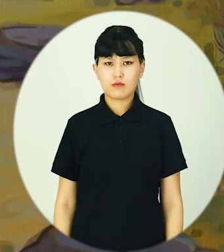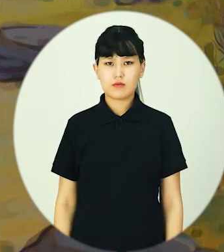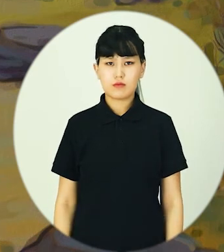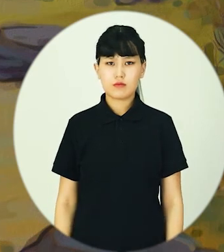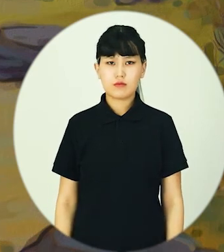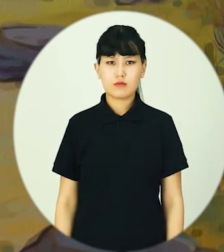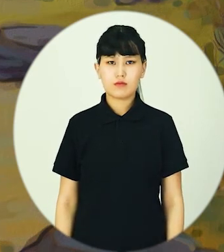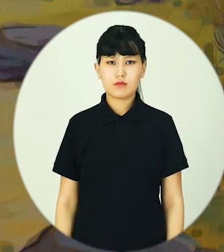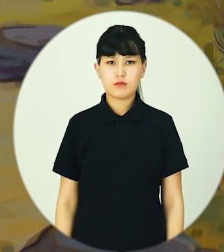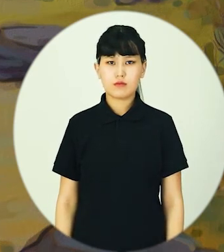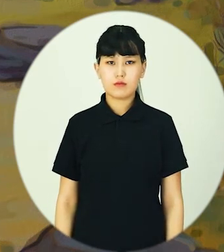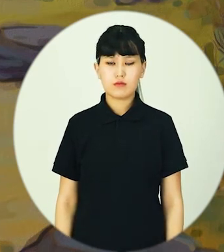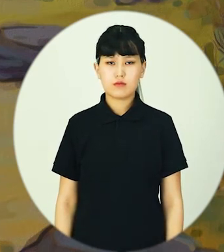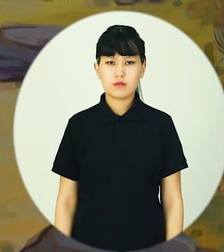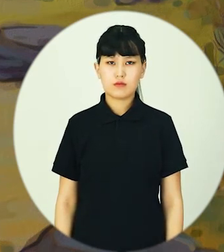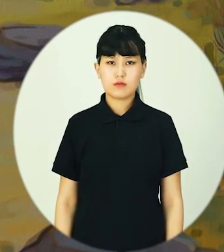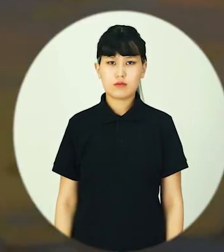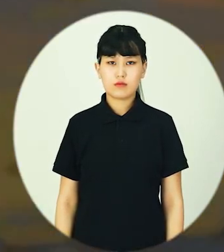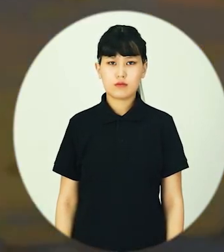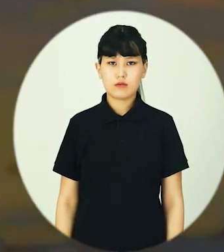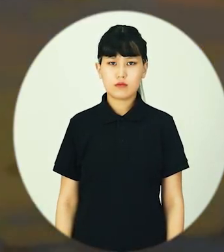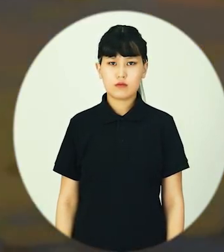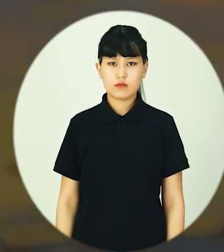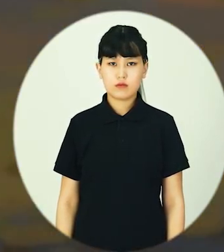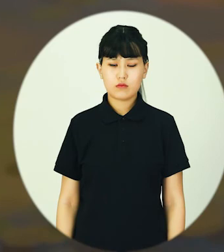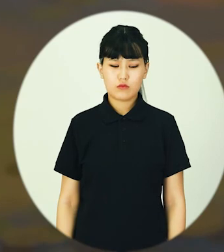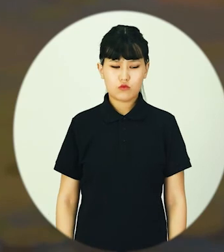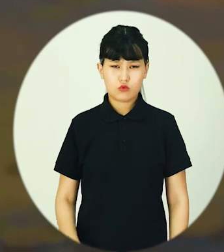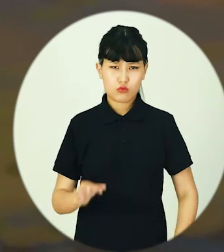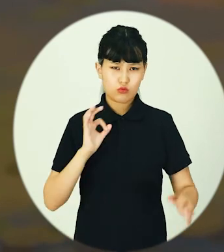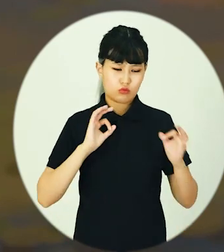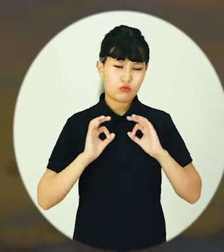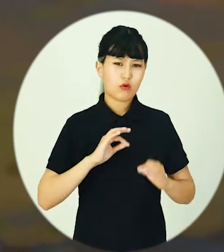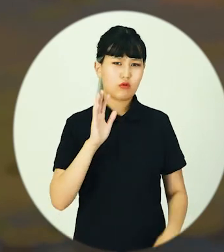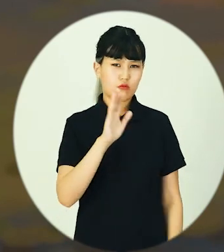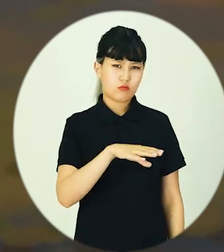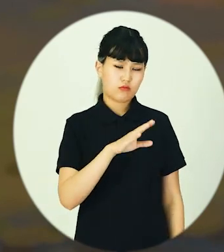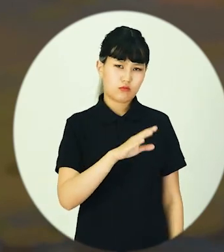Цоохор.